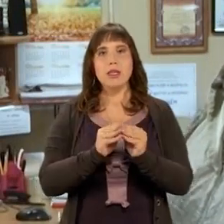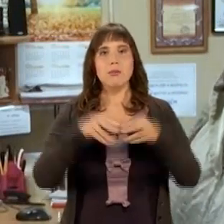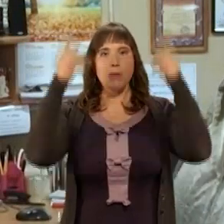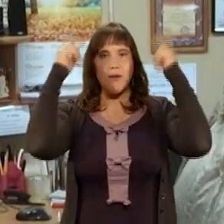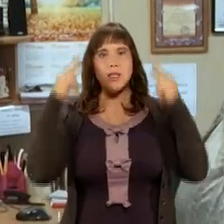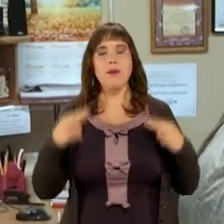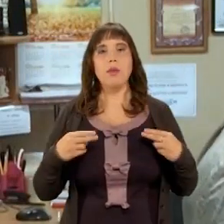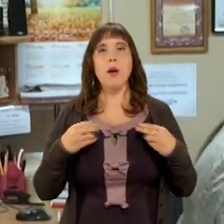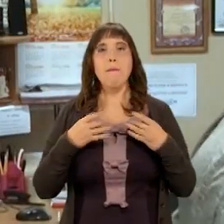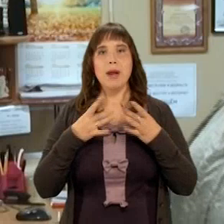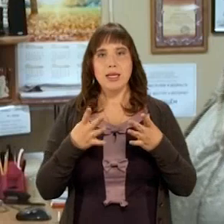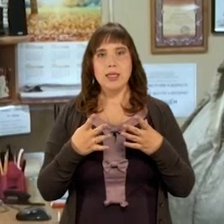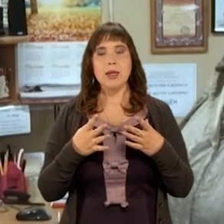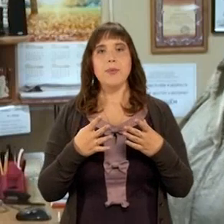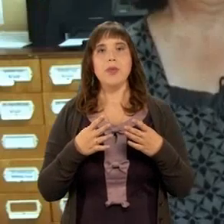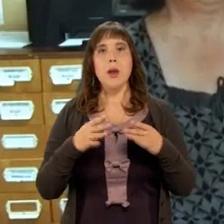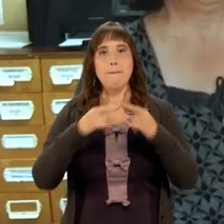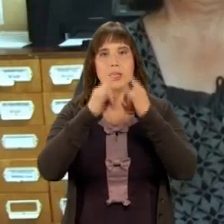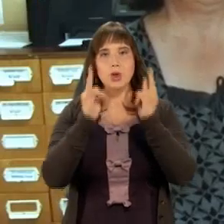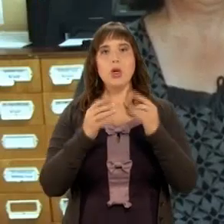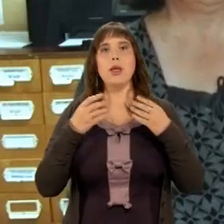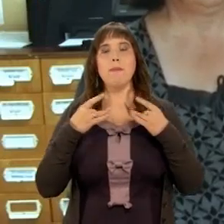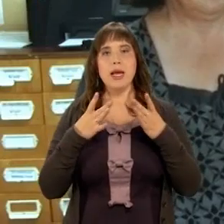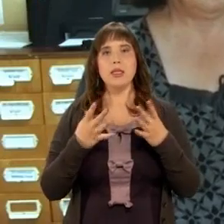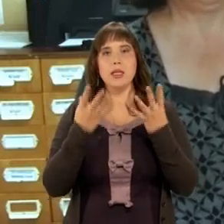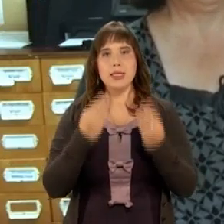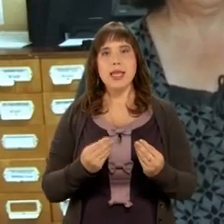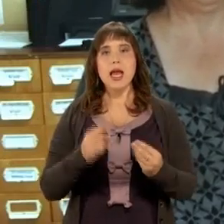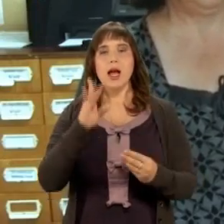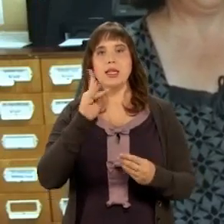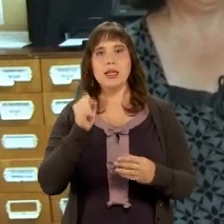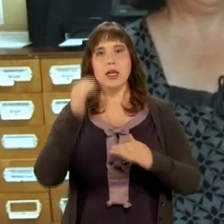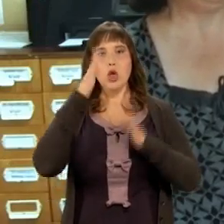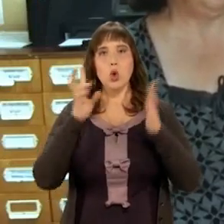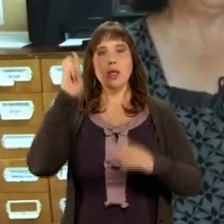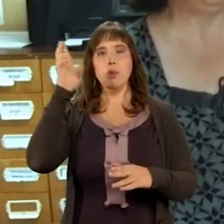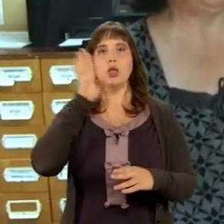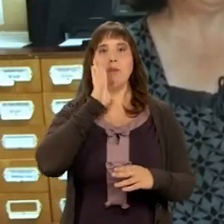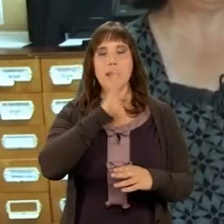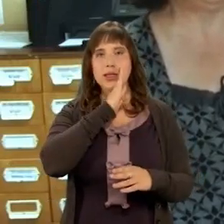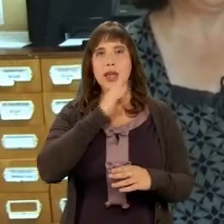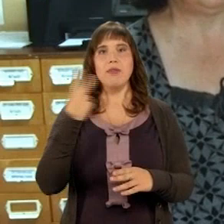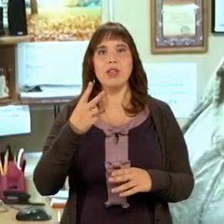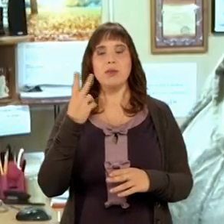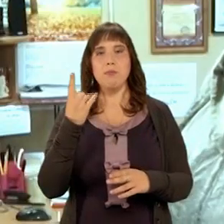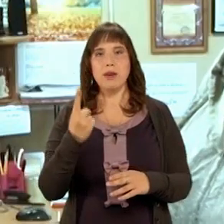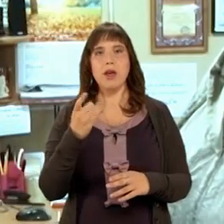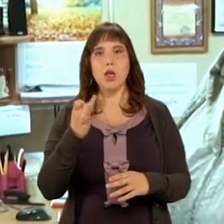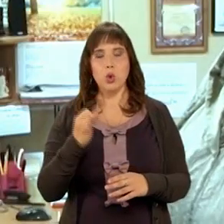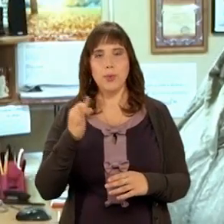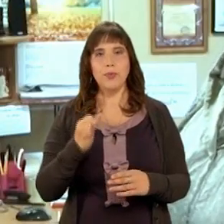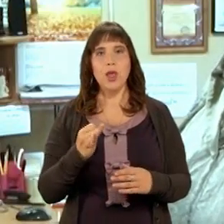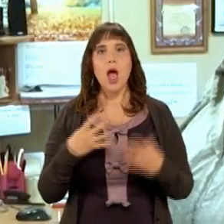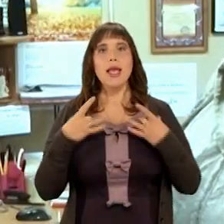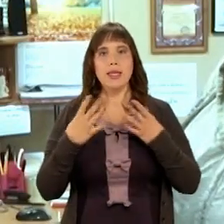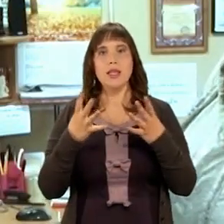православному празднику. Престольный праздник у Бурмакина был День Казанской иконы Божьей Матери. 21 июля. 21 июля. И